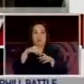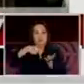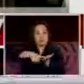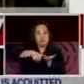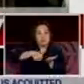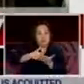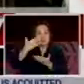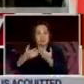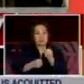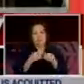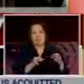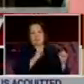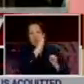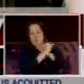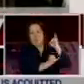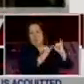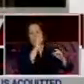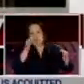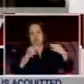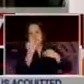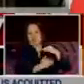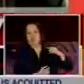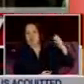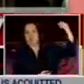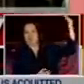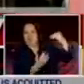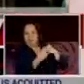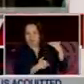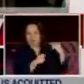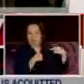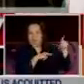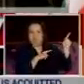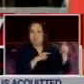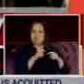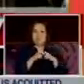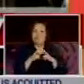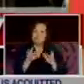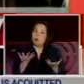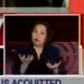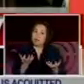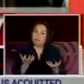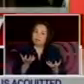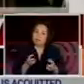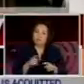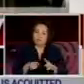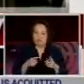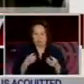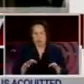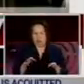Wala na akong kinabukasan sa politika sa Pilipinas. Even if I wanted to, I am prohibited because this is already my second